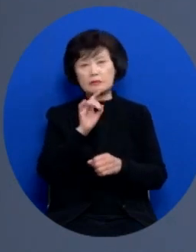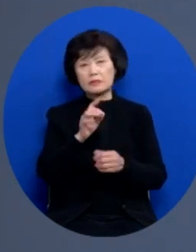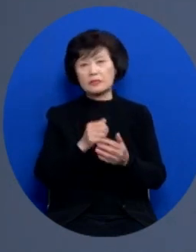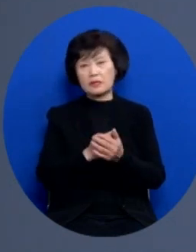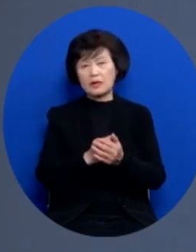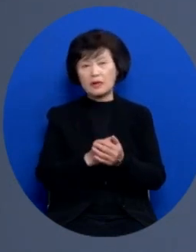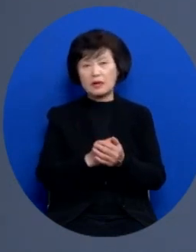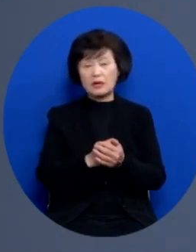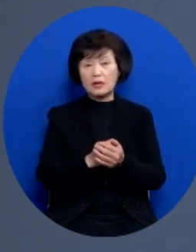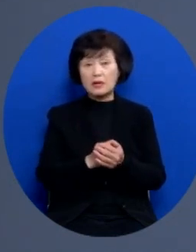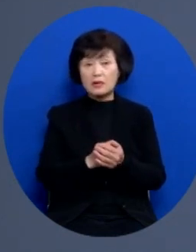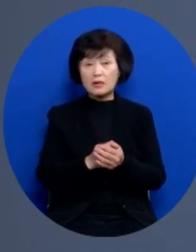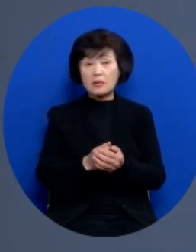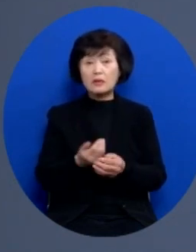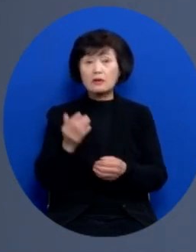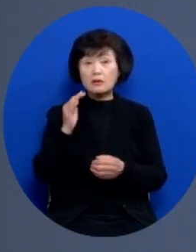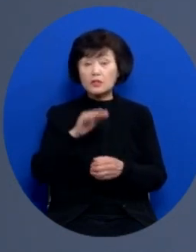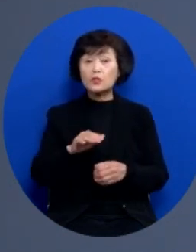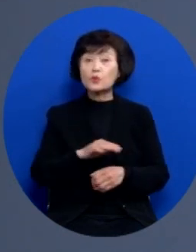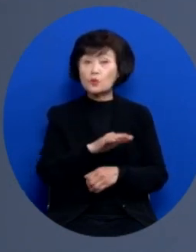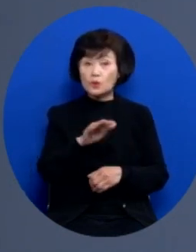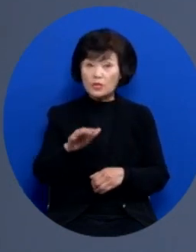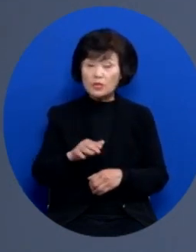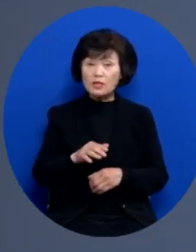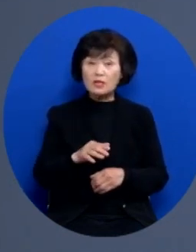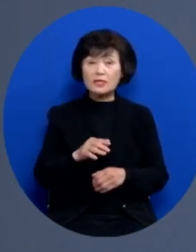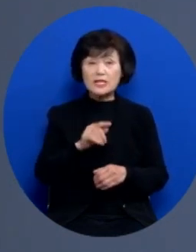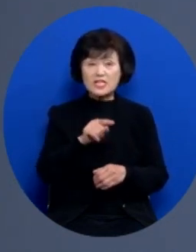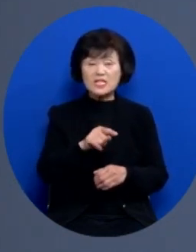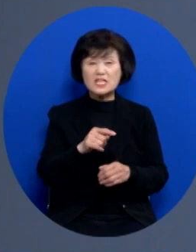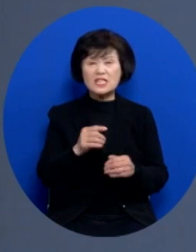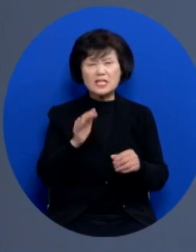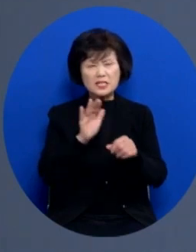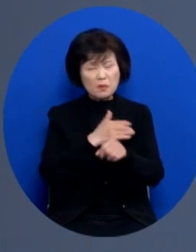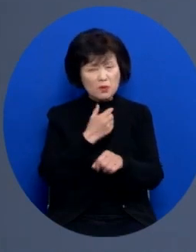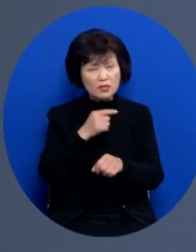있습니다. 그런데 이것을 우리는 기필코